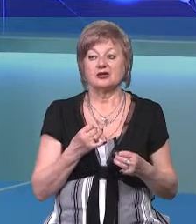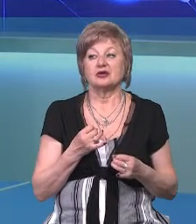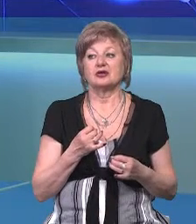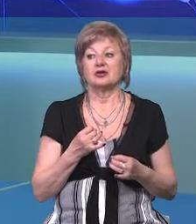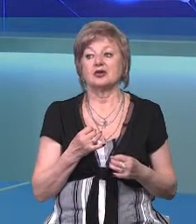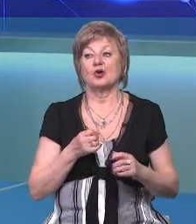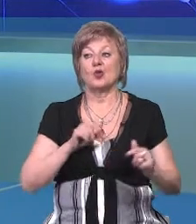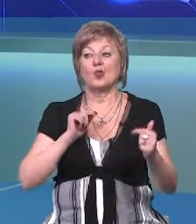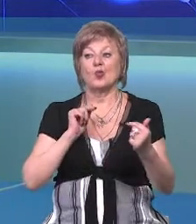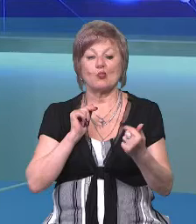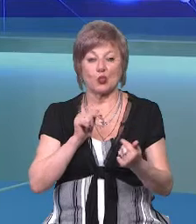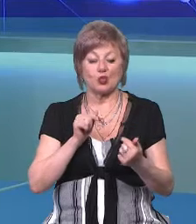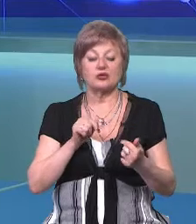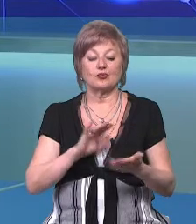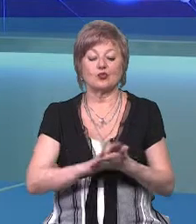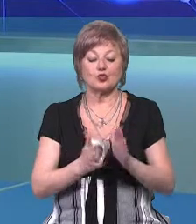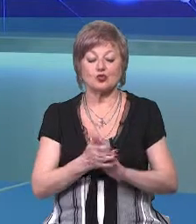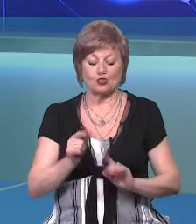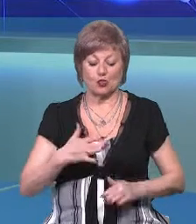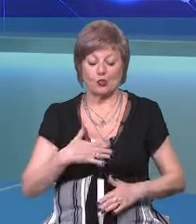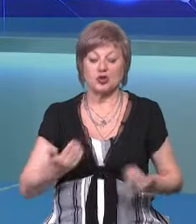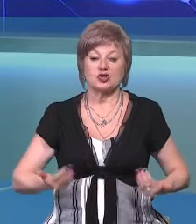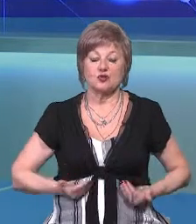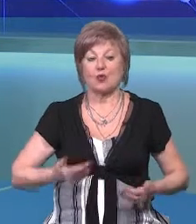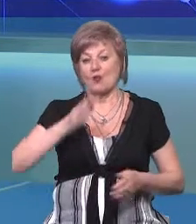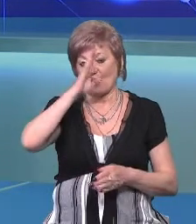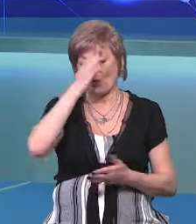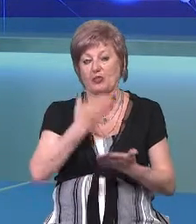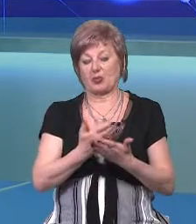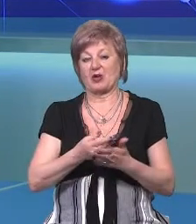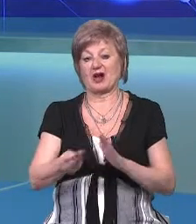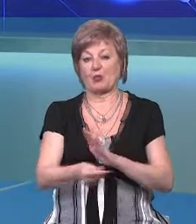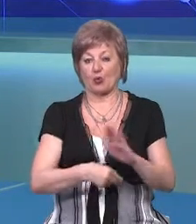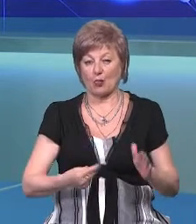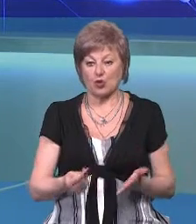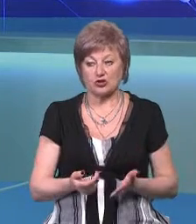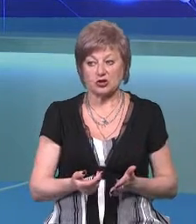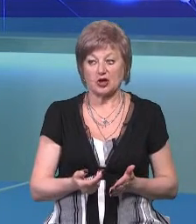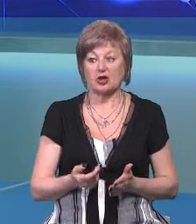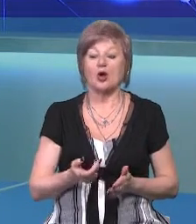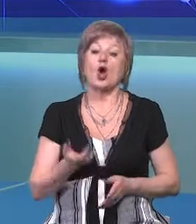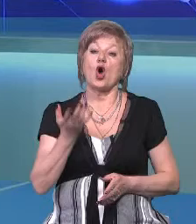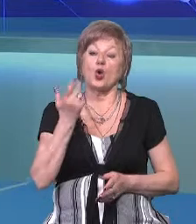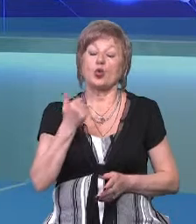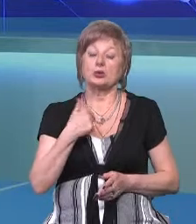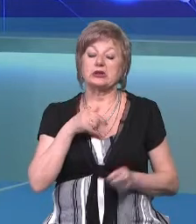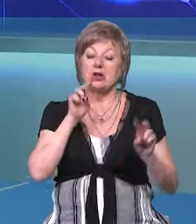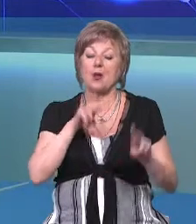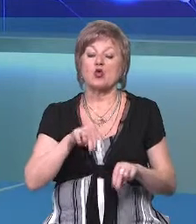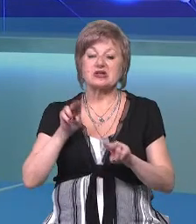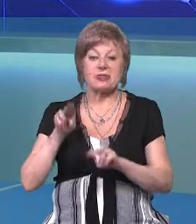про ті умови, в яких ми зараз живемо, тим паче ворожа пропаганда, на свій подив. Коли я